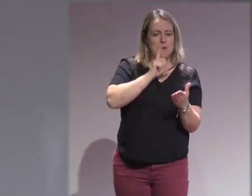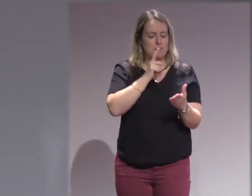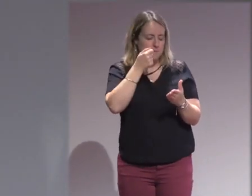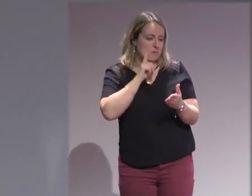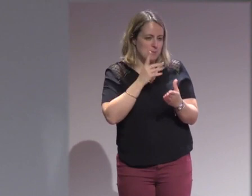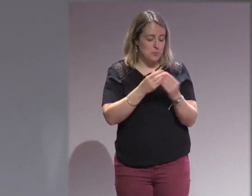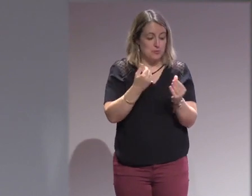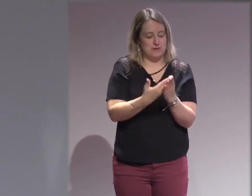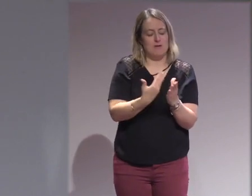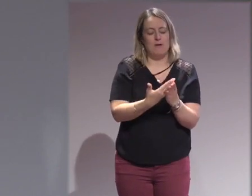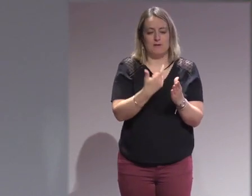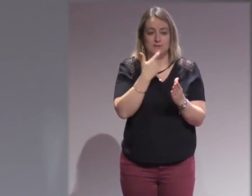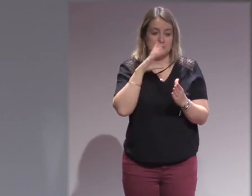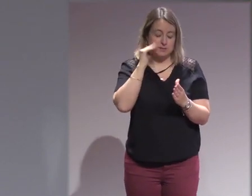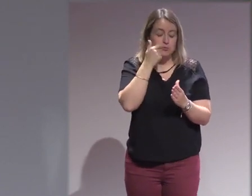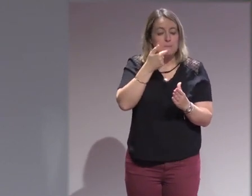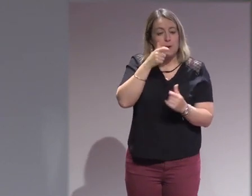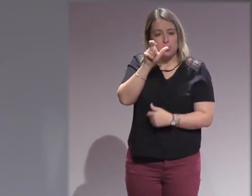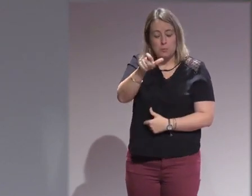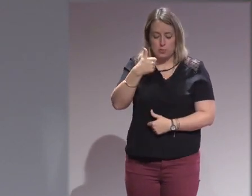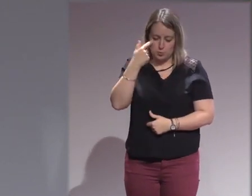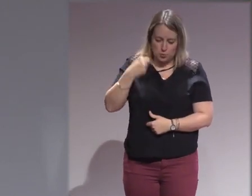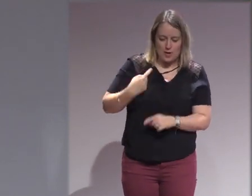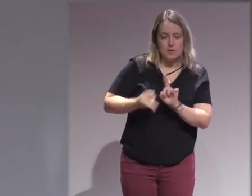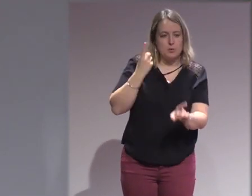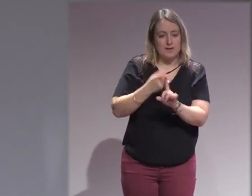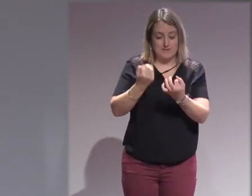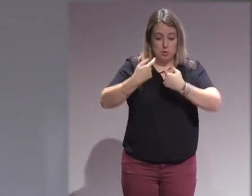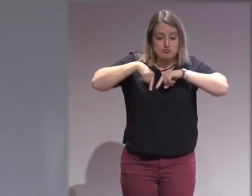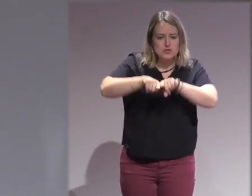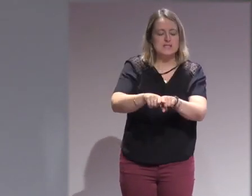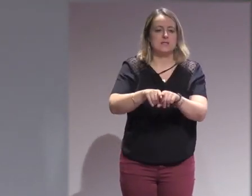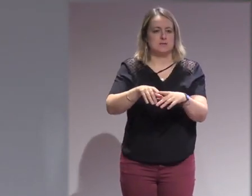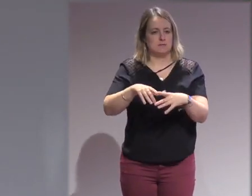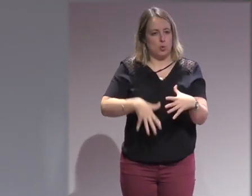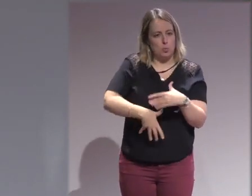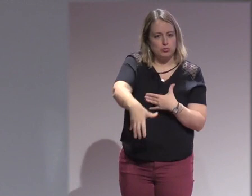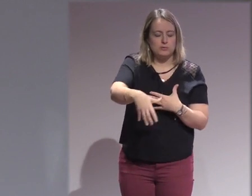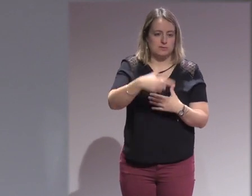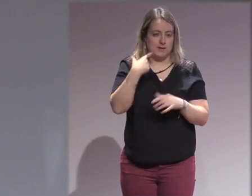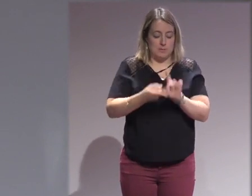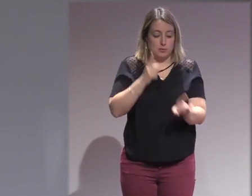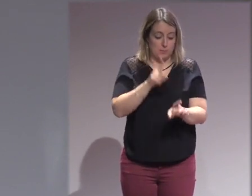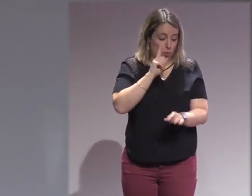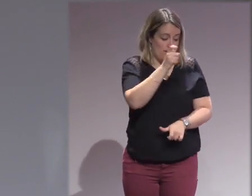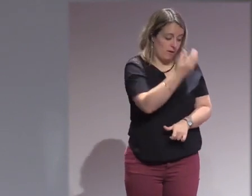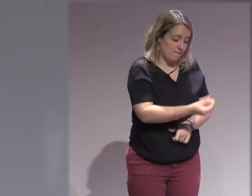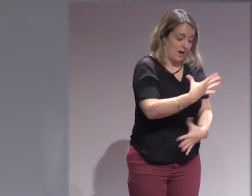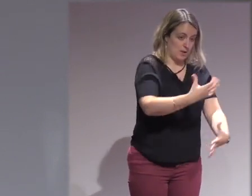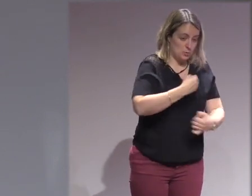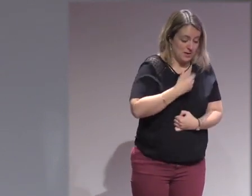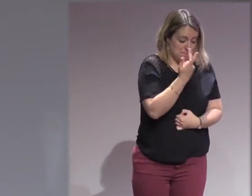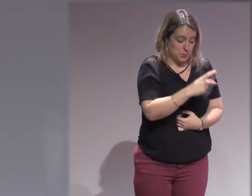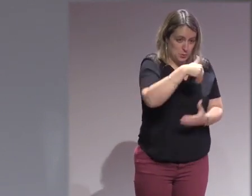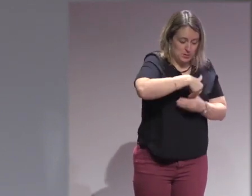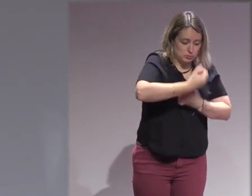c'est pour ça que moi je parle beaucoup de justice reproductive dans l'adoption, parce que dans les choses qui font souffrir les personnes adoptées, il y a justement cette notion